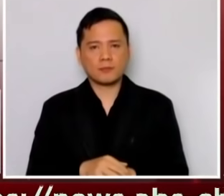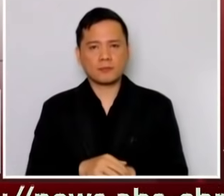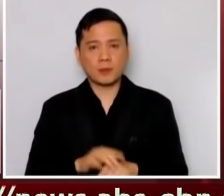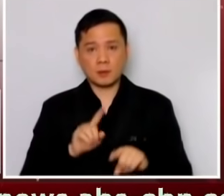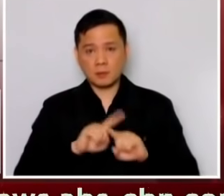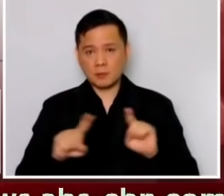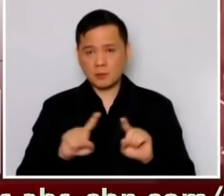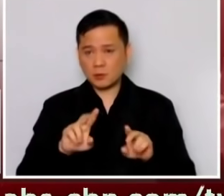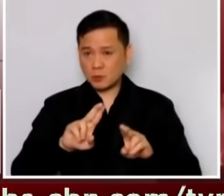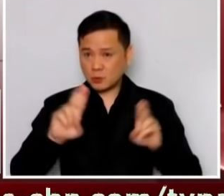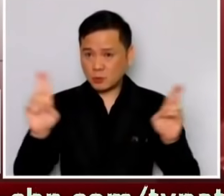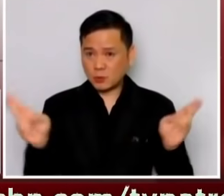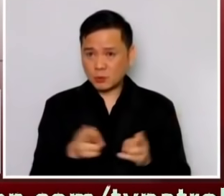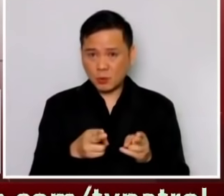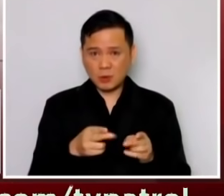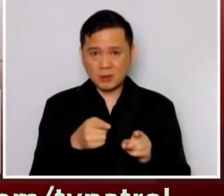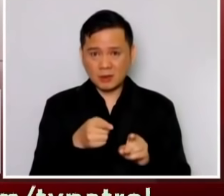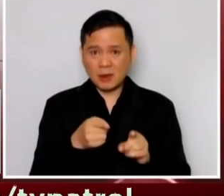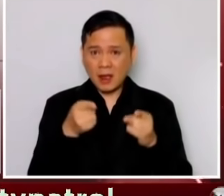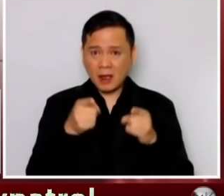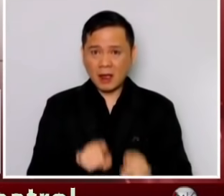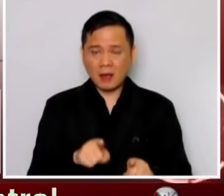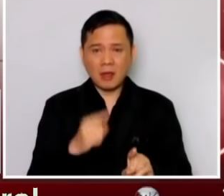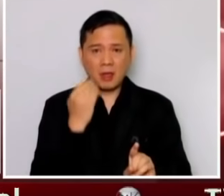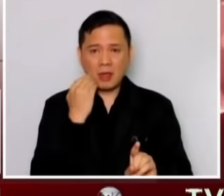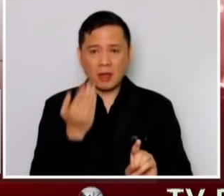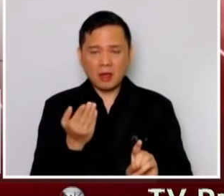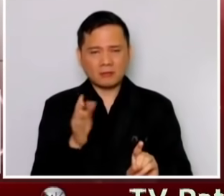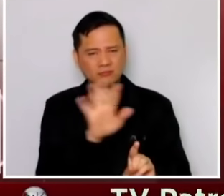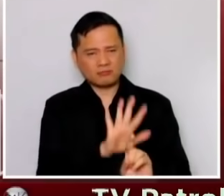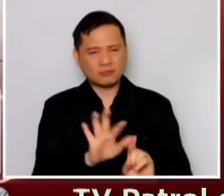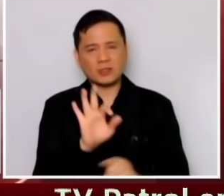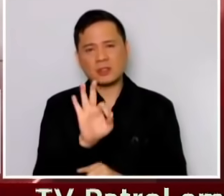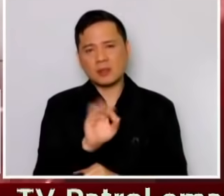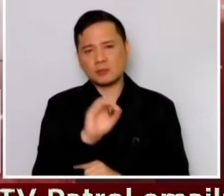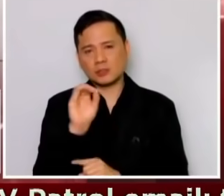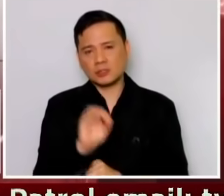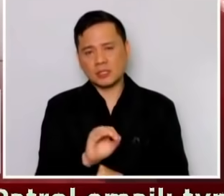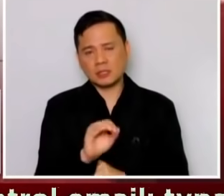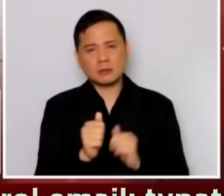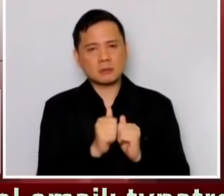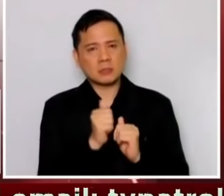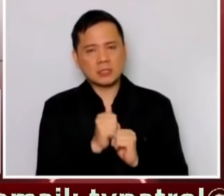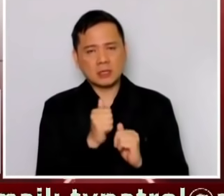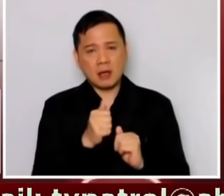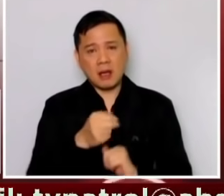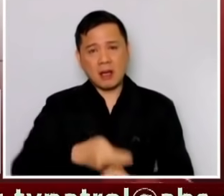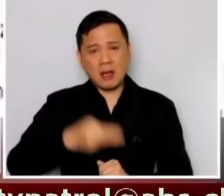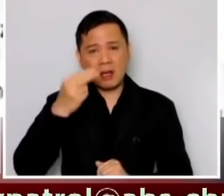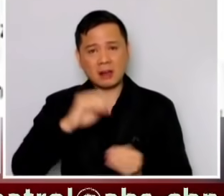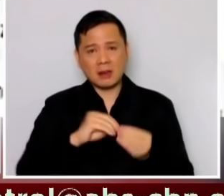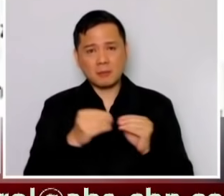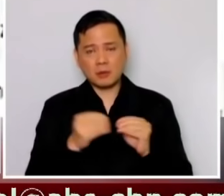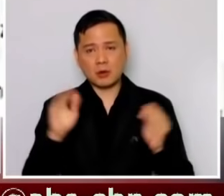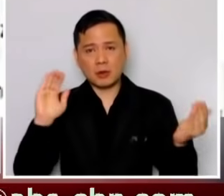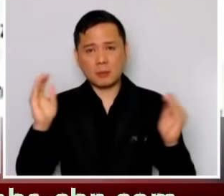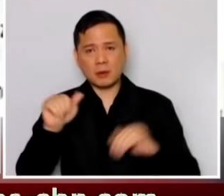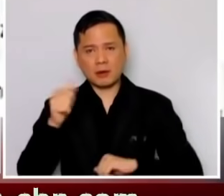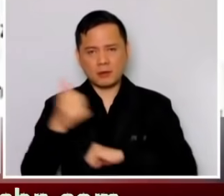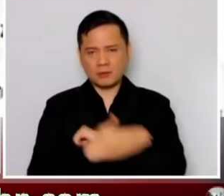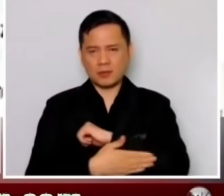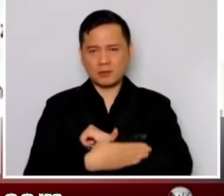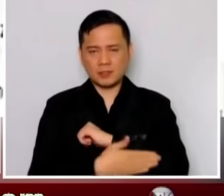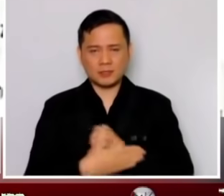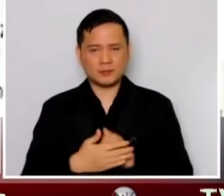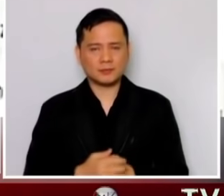case fatality rate ay nananatiling 9% o ikalawang pinakamataas ayon sa Our World in Data.